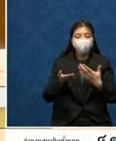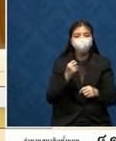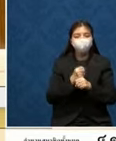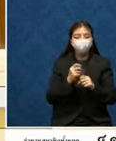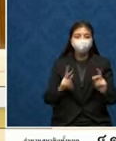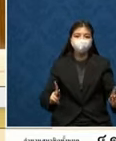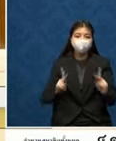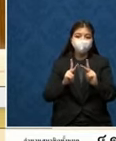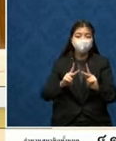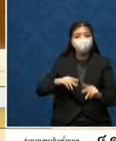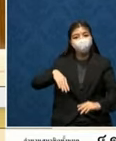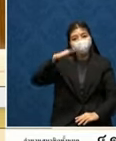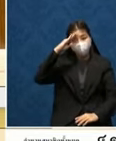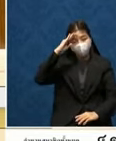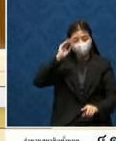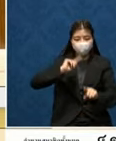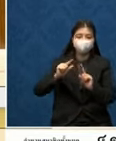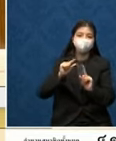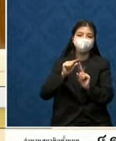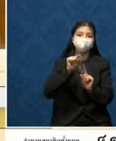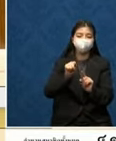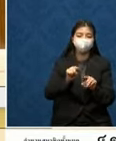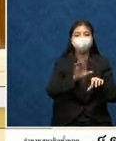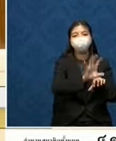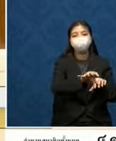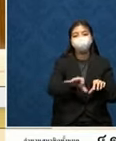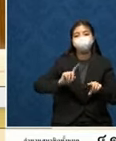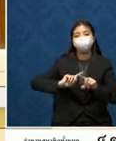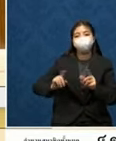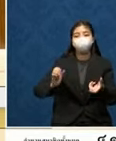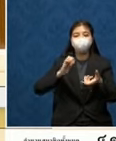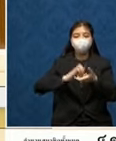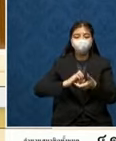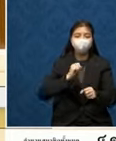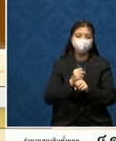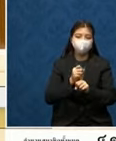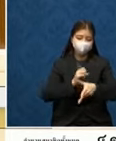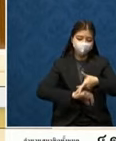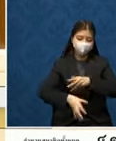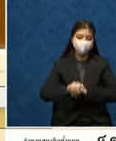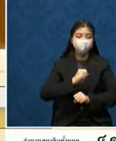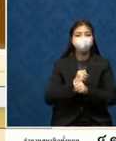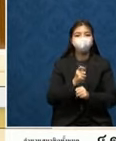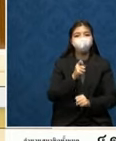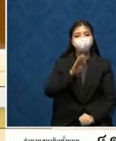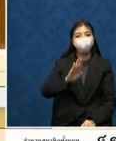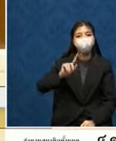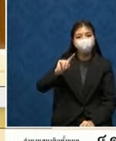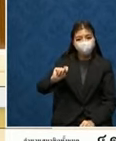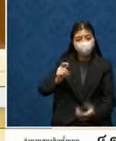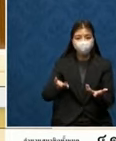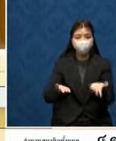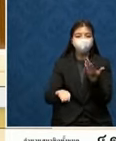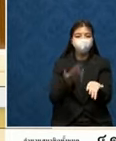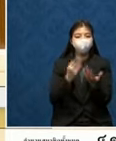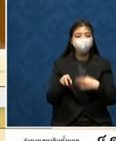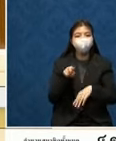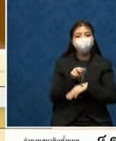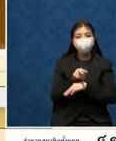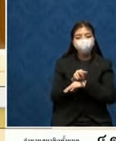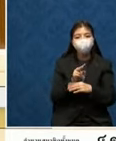มหาดไทยก็ได้มีการสนับสนุนการบยงานในทุกมิติเช่นการจัดตั้งชุดปฏิบัติการตำบลชุดรึกษาคววามปลอดภัยหมู่